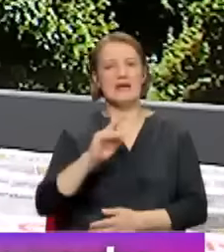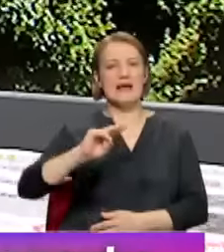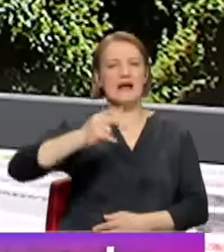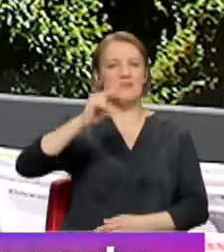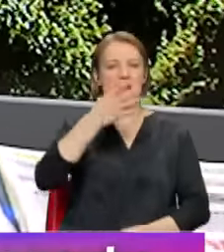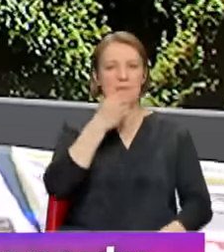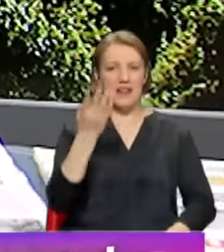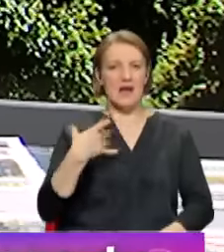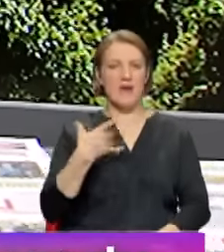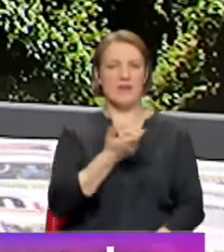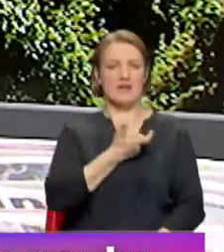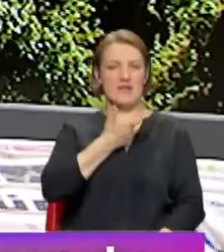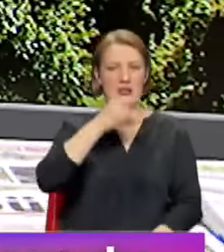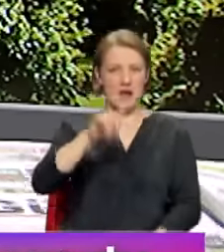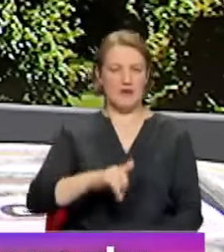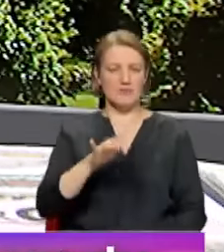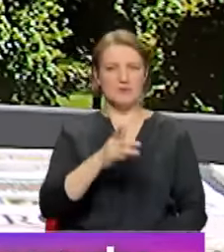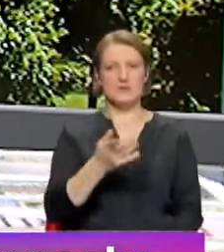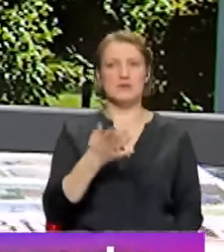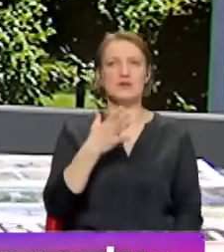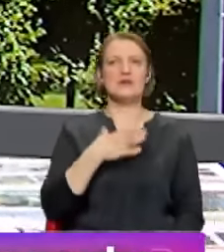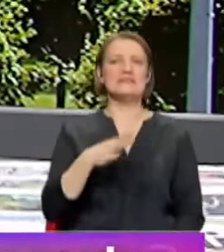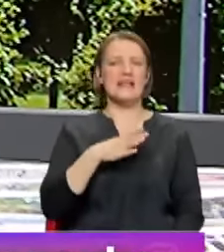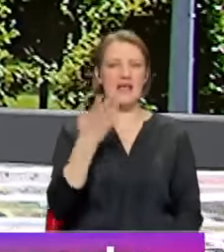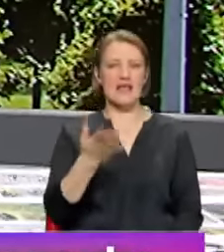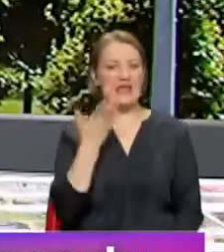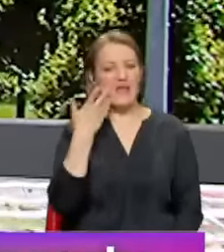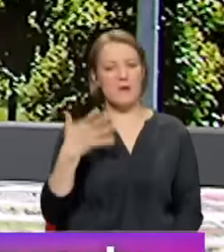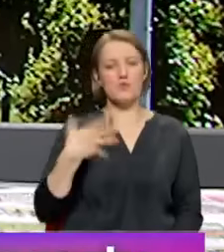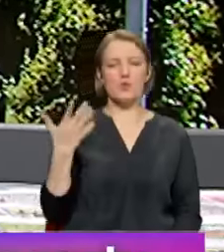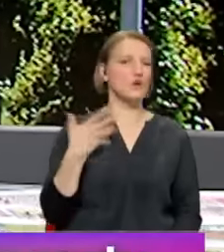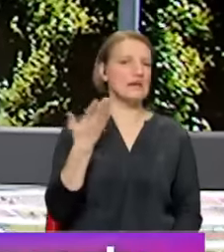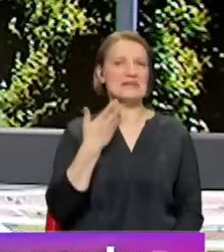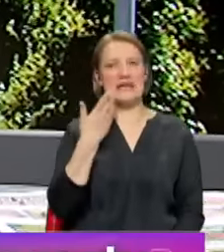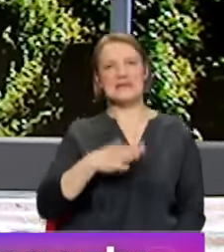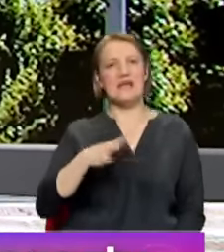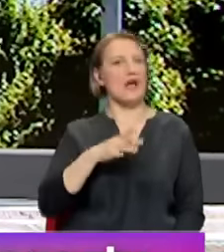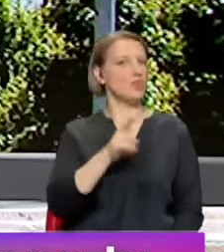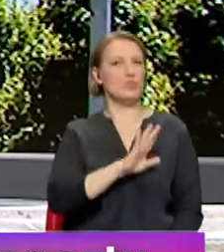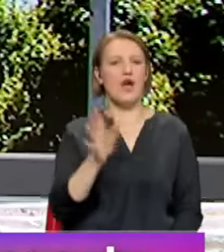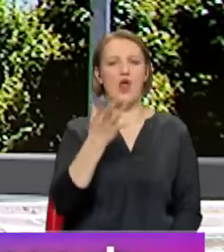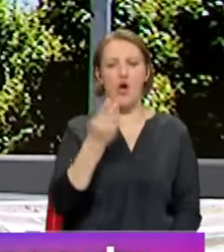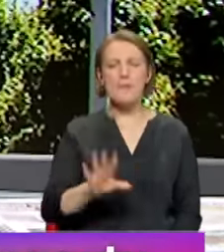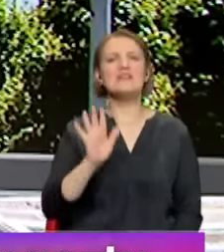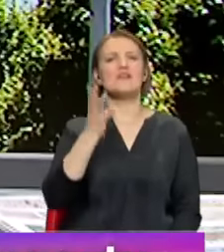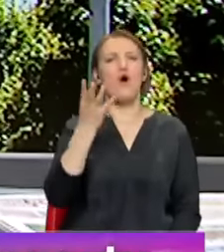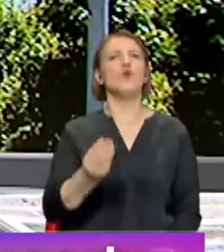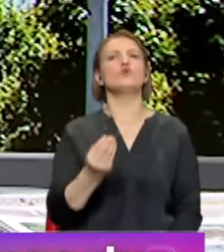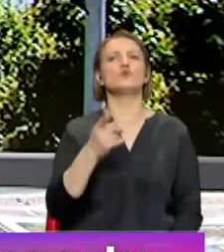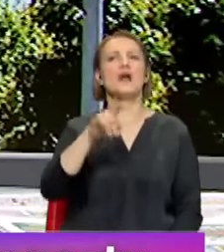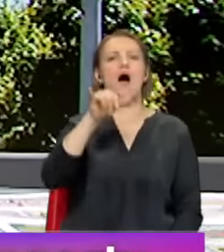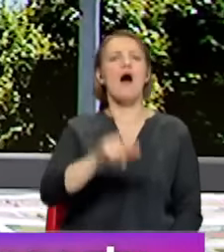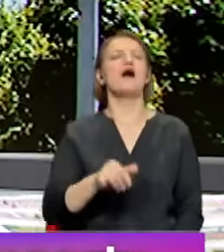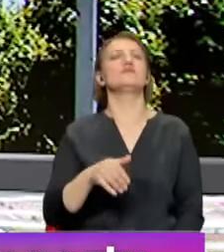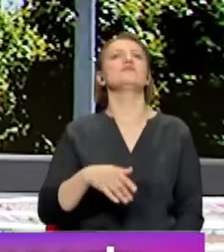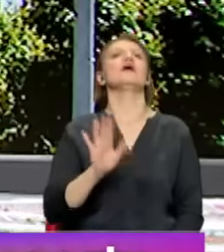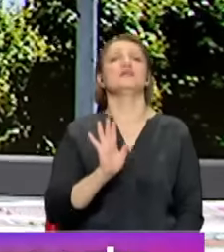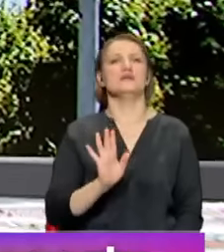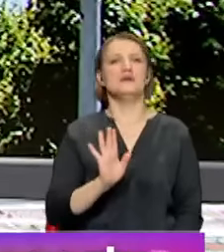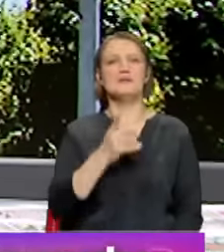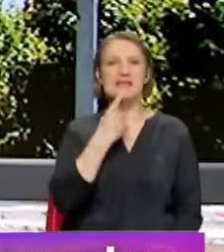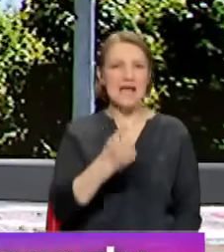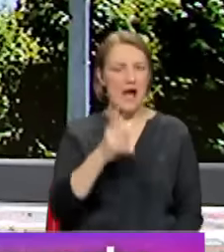Kademeli emeklilik anayasal hakkımızdır. Kuru talep değildir. Keyfi istek değildir. Olmasa da olur bir hak değildir